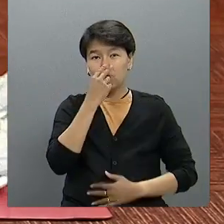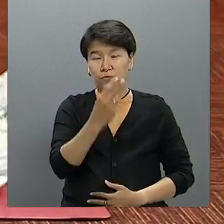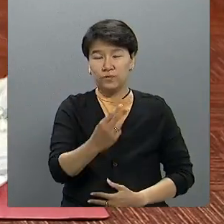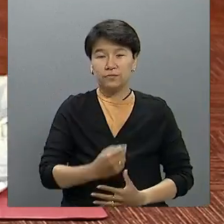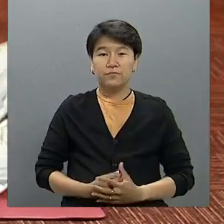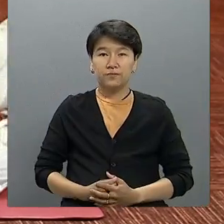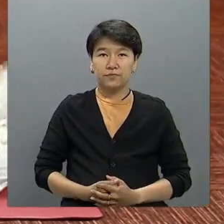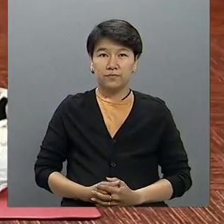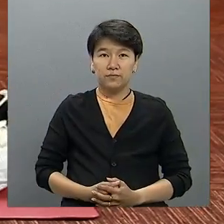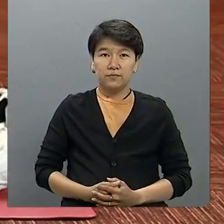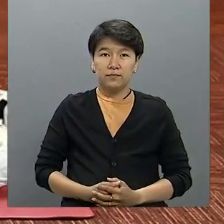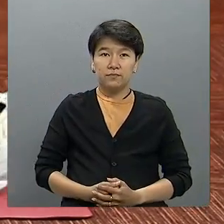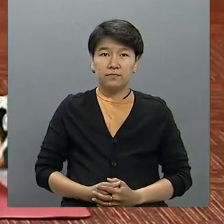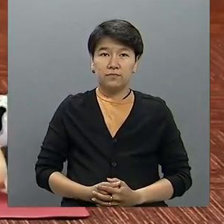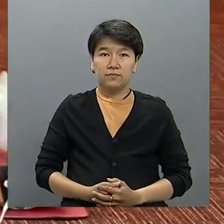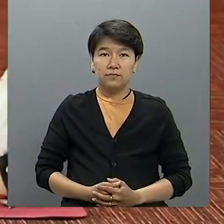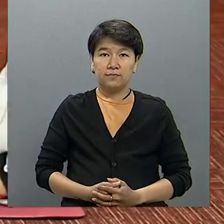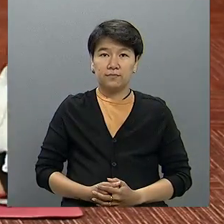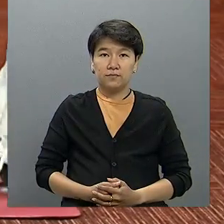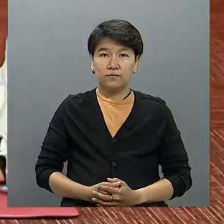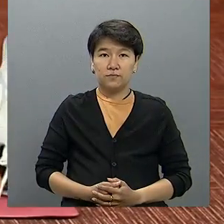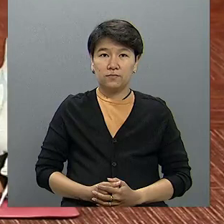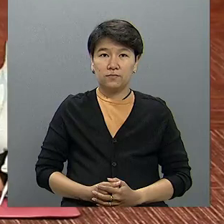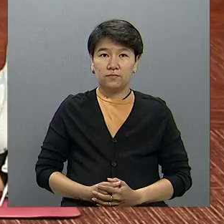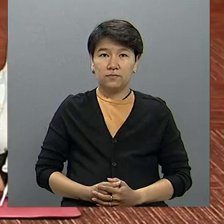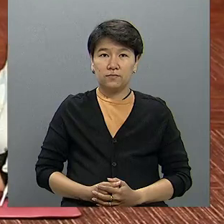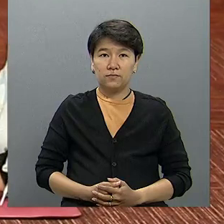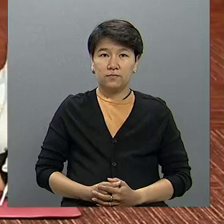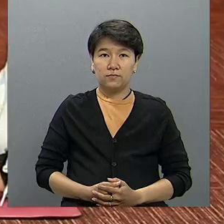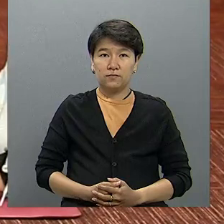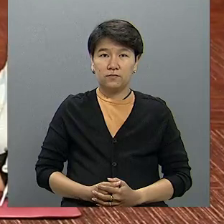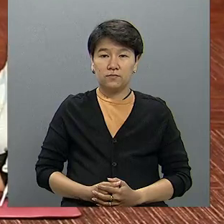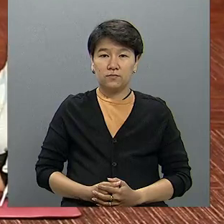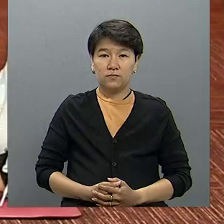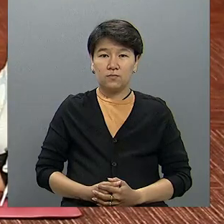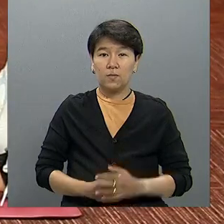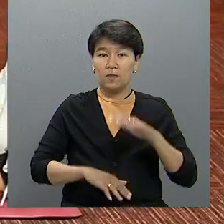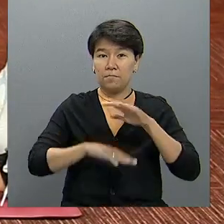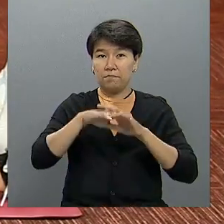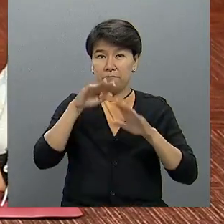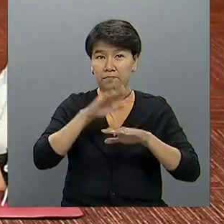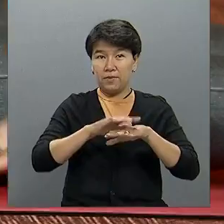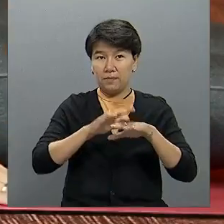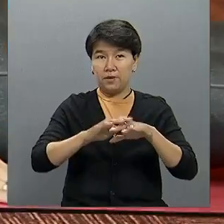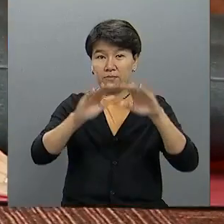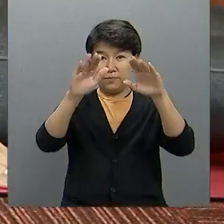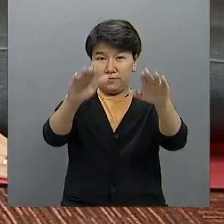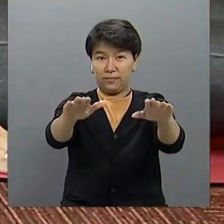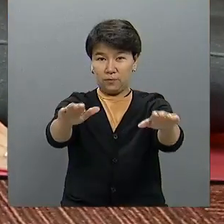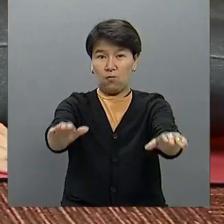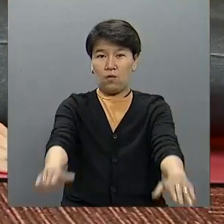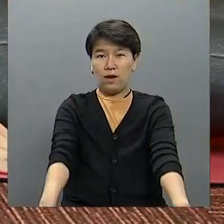ายลงไปเลยแบบนี้นะคะเอามือทั้งสองข้างวางเอาไว้ที่ข้างลำตัวนะคะแบ